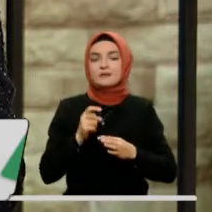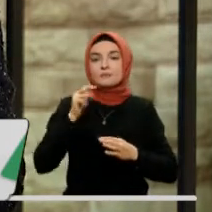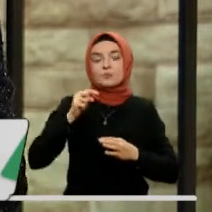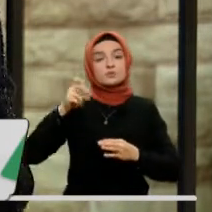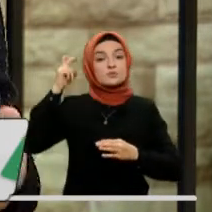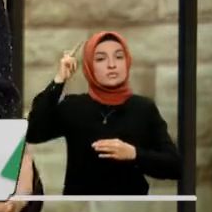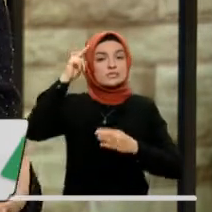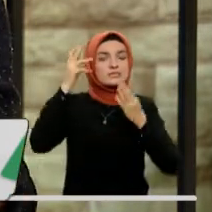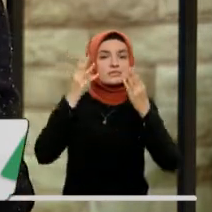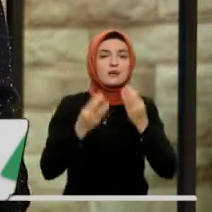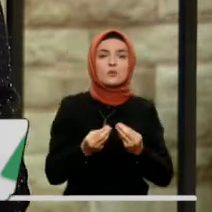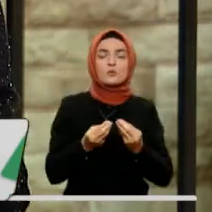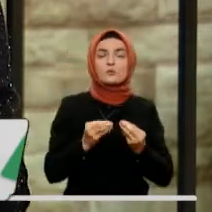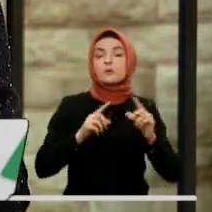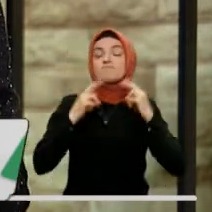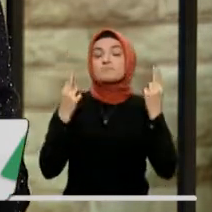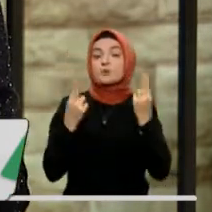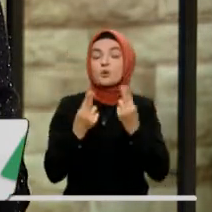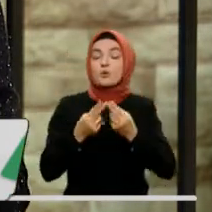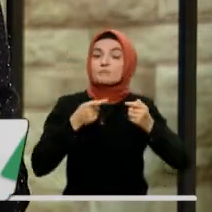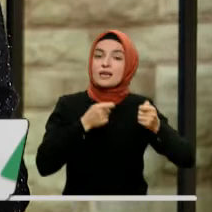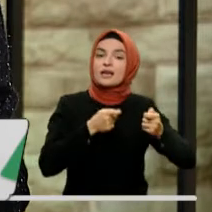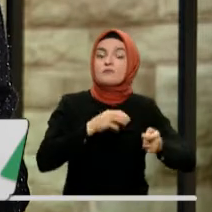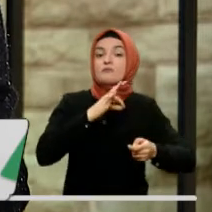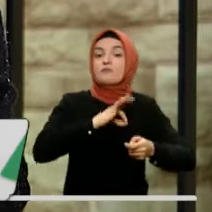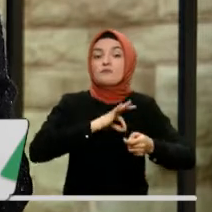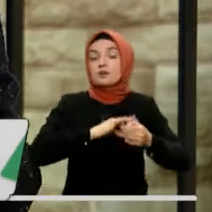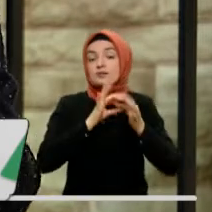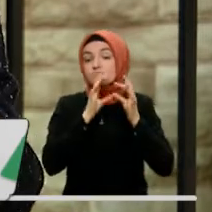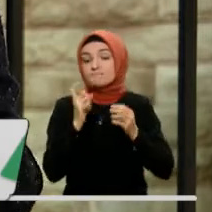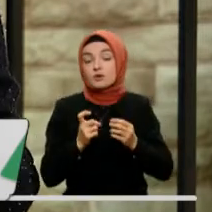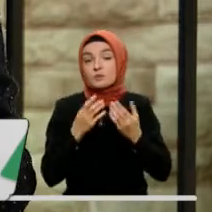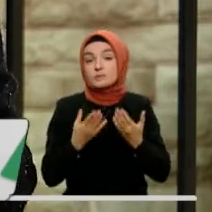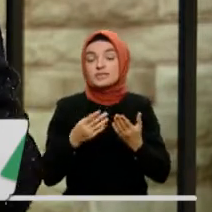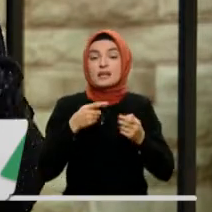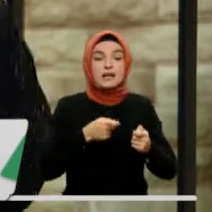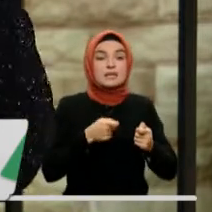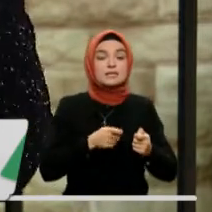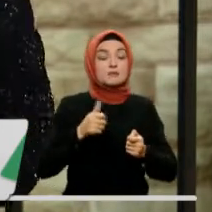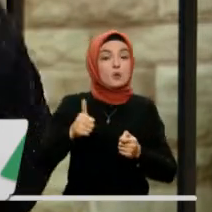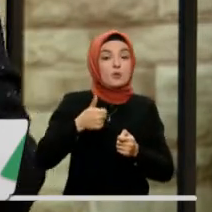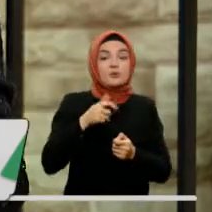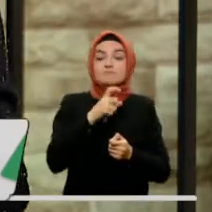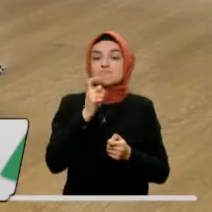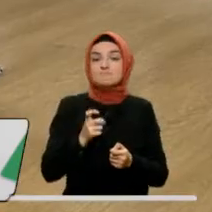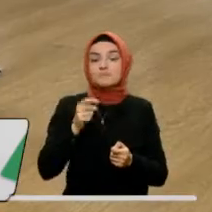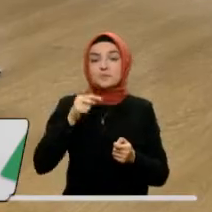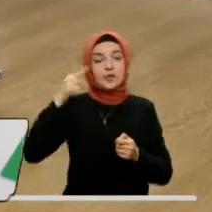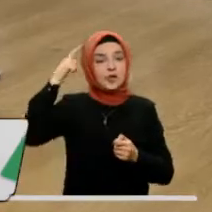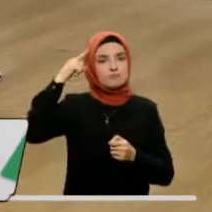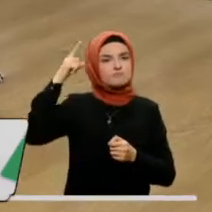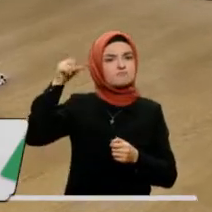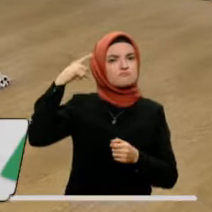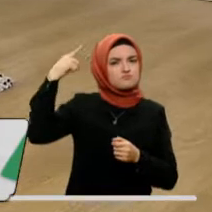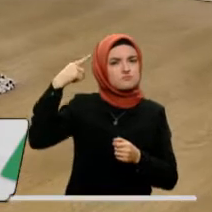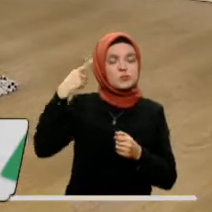nokta, dünyadaki eğitimden ne kadar faydalanmak istersiniz ya da eğitime verdiğiniz önem ya da bir aklınızı kullanma seviyeniz o yine